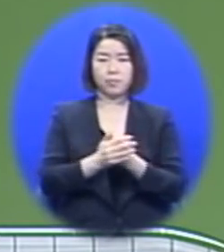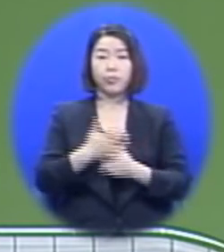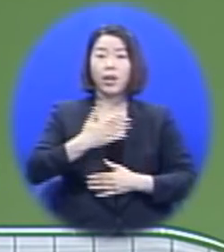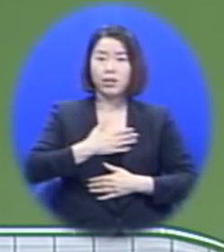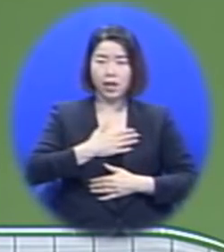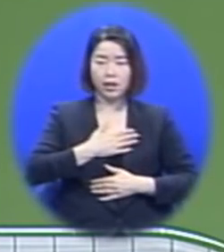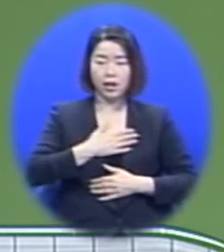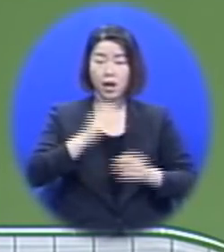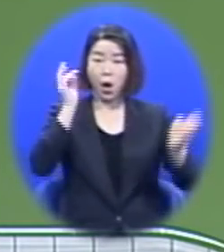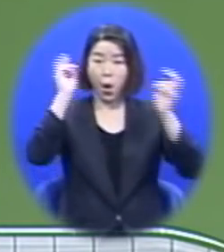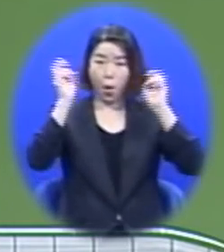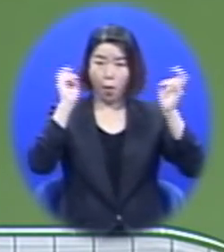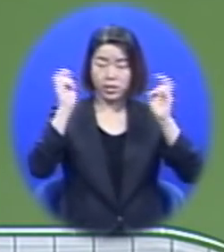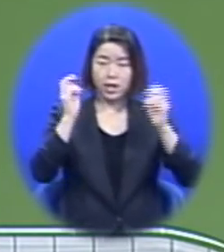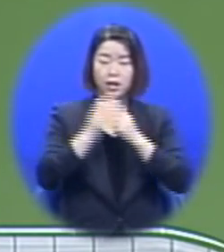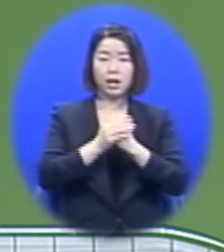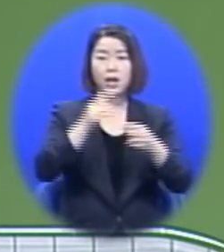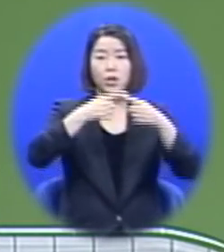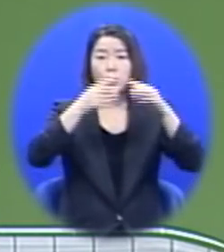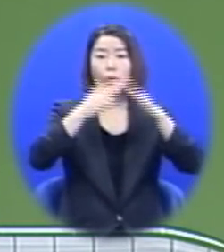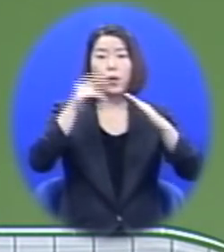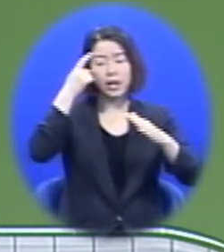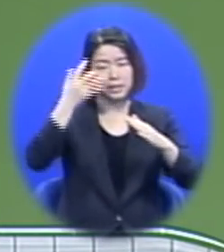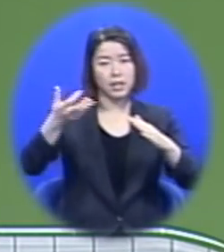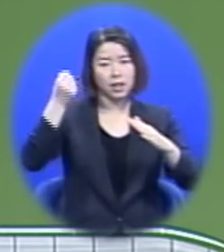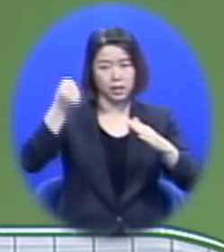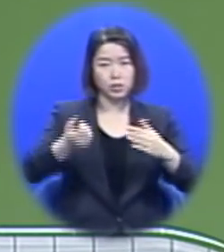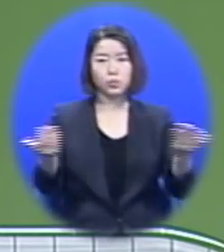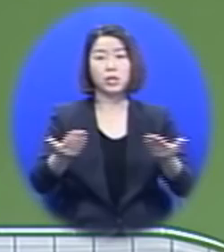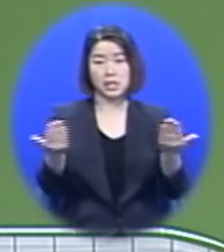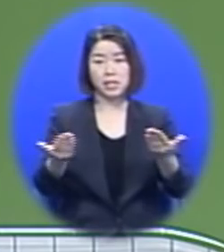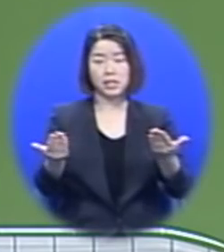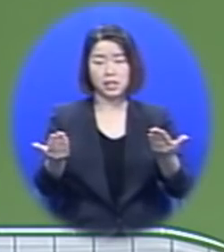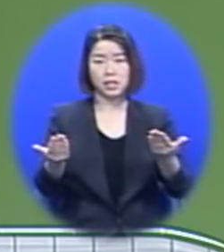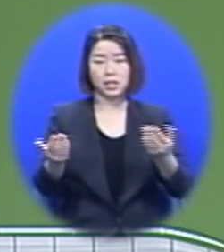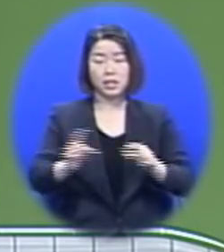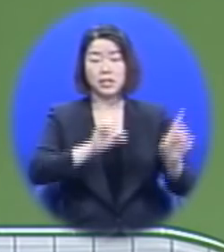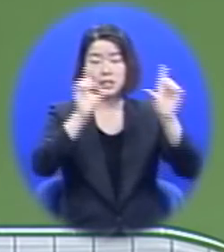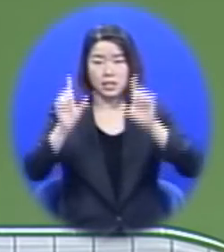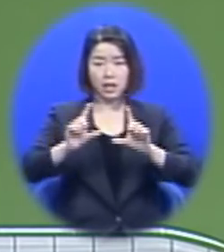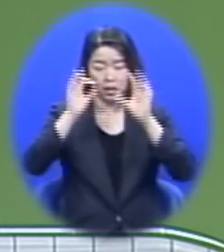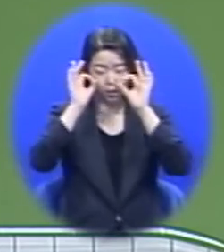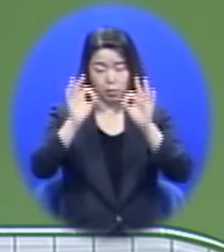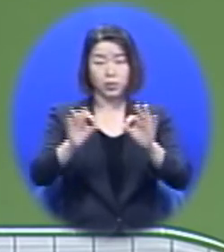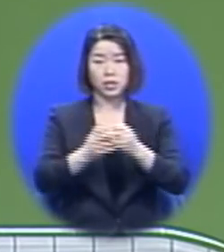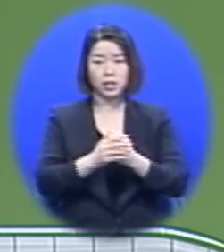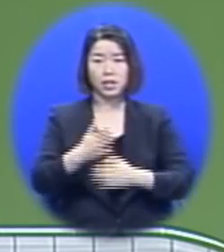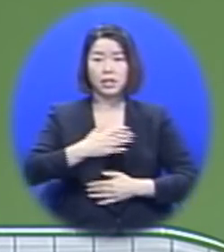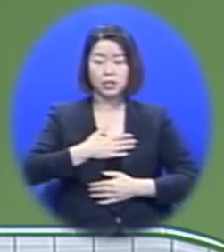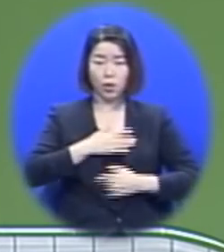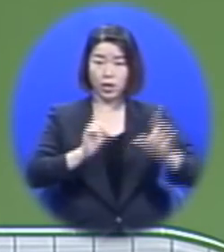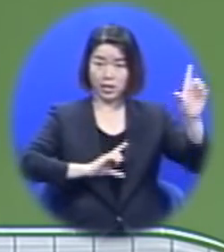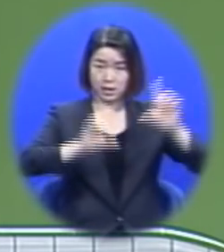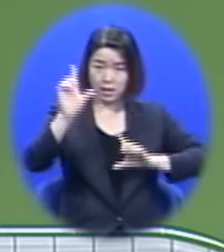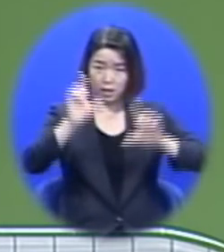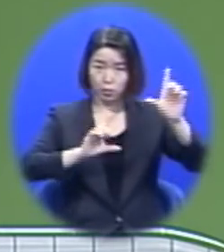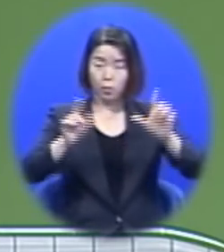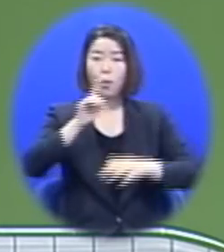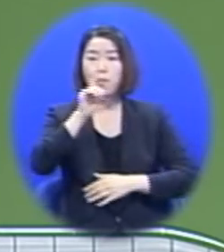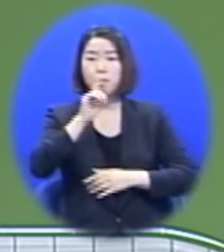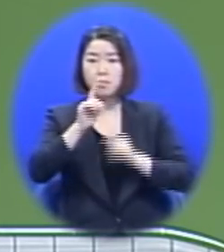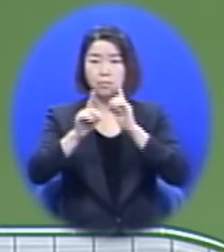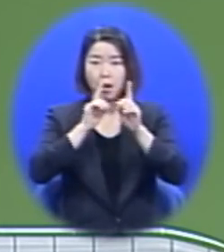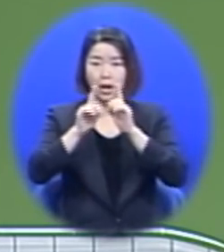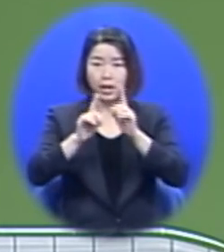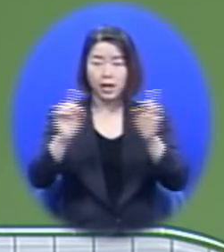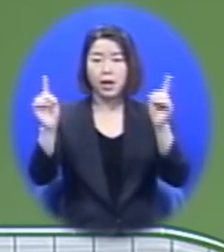내가 회사가 교회라고 생각하며 그렇게 근무하고 살아보니 저의 태도와 말의 변화가